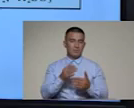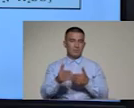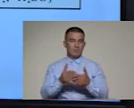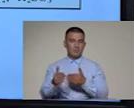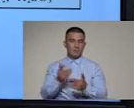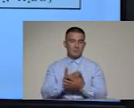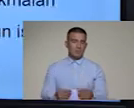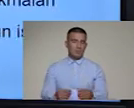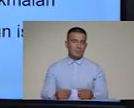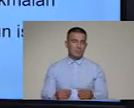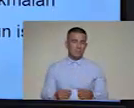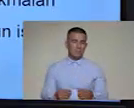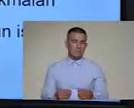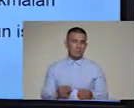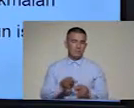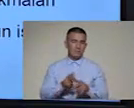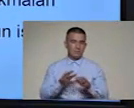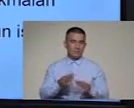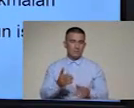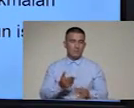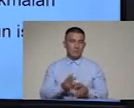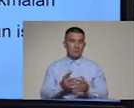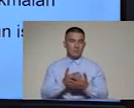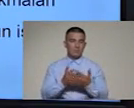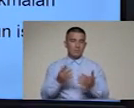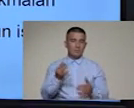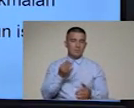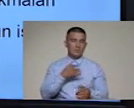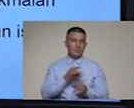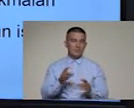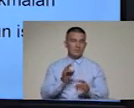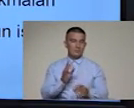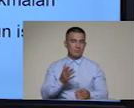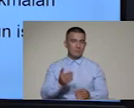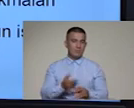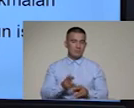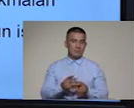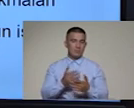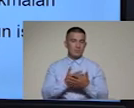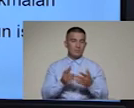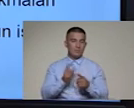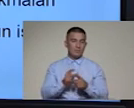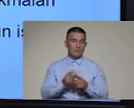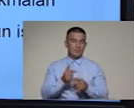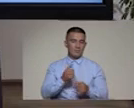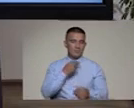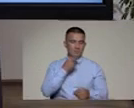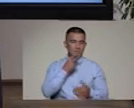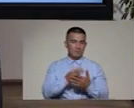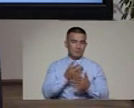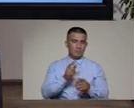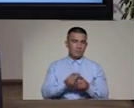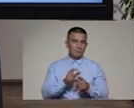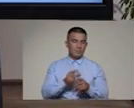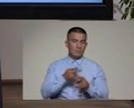genetik bog'lanishdir. Quyida bir qiziqarli ma'lumot berib o'taman sizga. Matnga diqqat bilan e'tibor bering. Bu metal